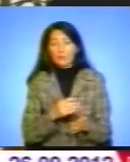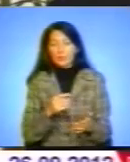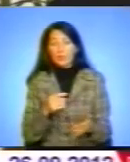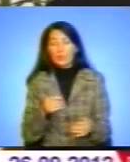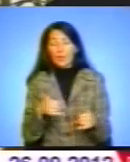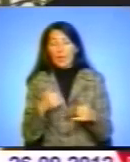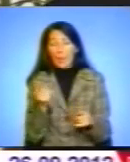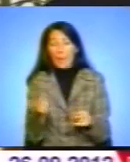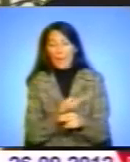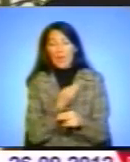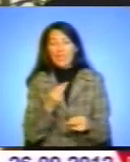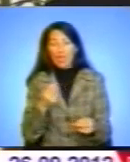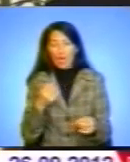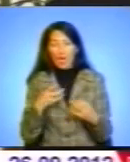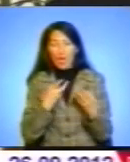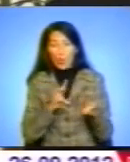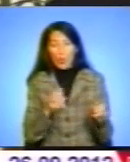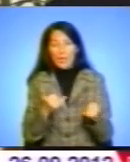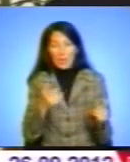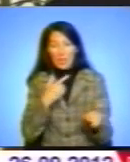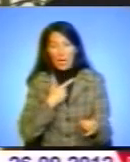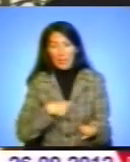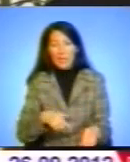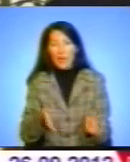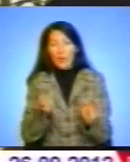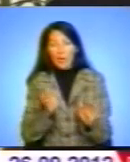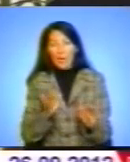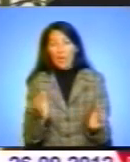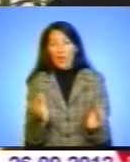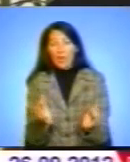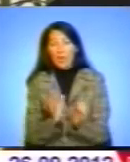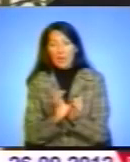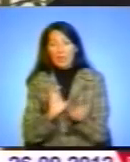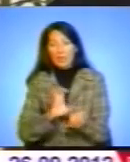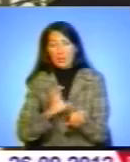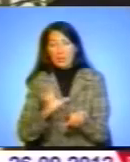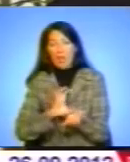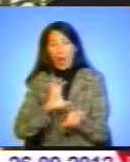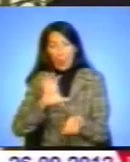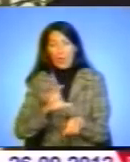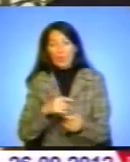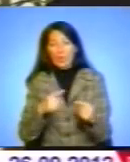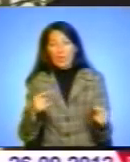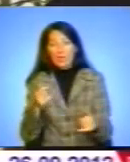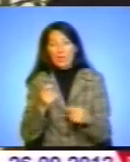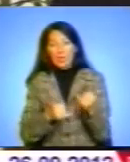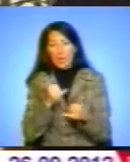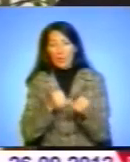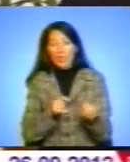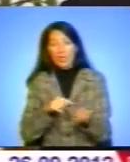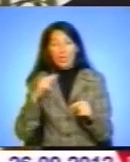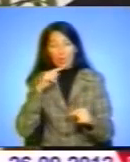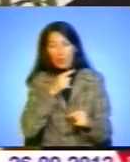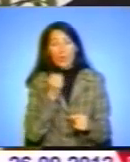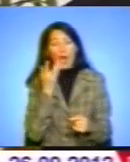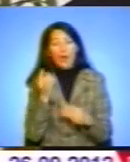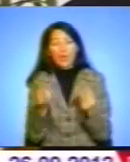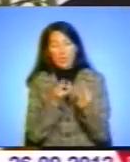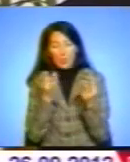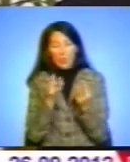акумулювати в тканинах різноманітні забруднюючі речовини. І ось при спалюванні ці забруднюючі речовини можуть потрапляти як в атмосферу,